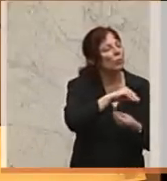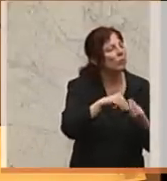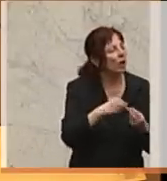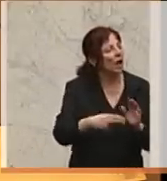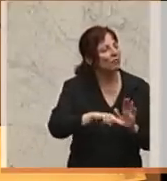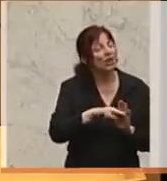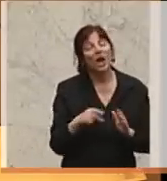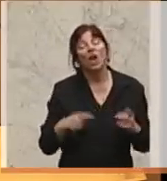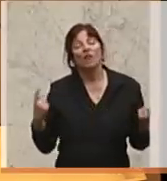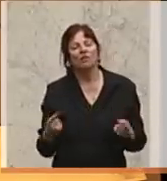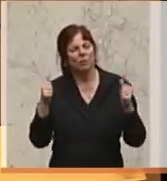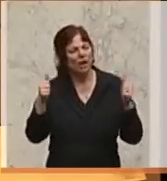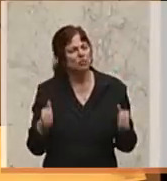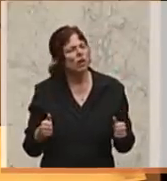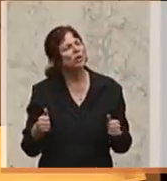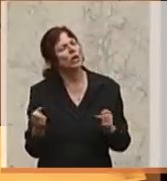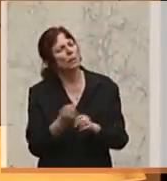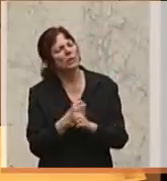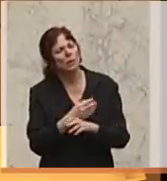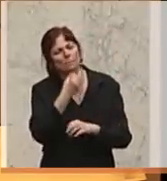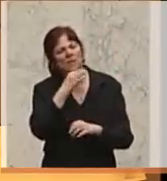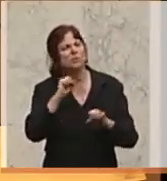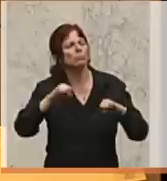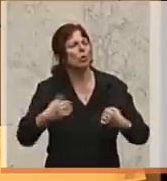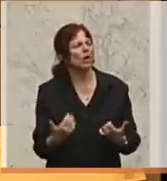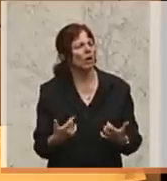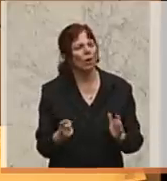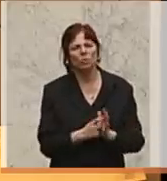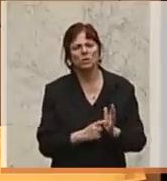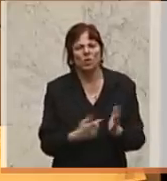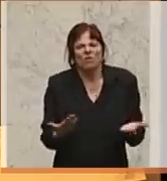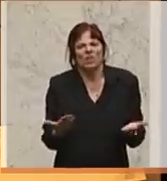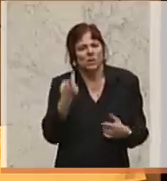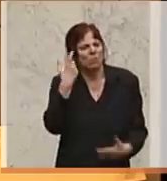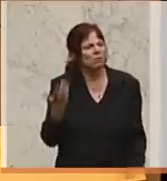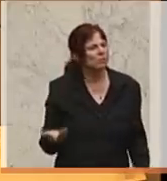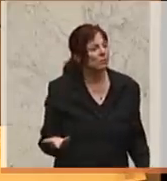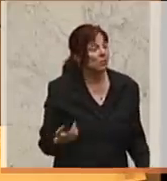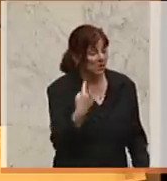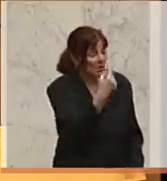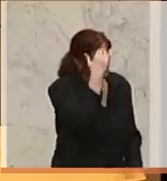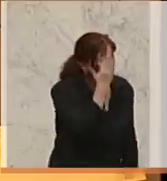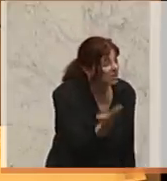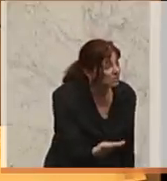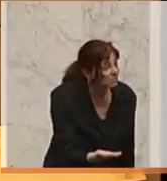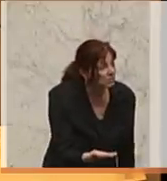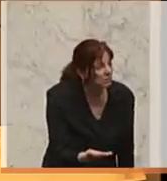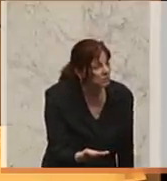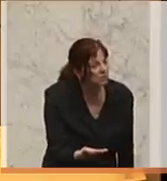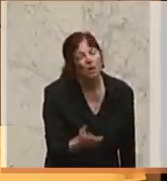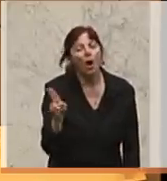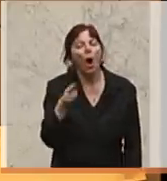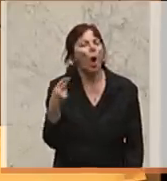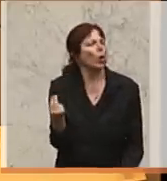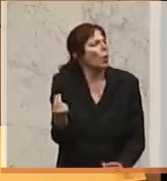genannten Medien erfolgte zu den bestmöglichen Konditionen. Was ist das? Sie wissen es? Was tut sich das in eurer Ausdrücken, Kollege